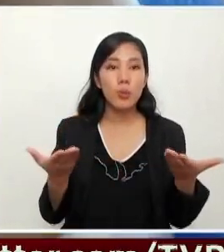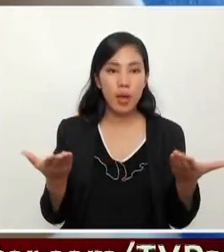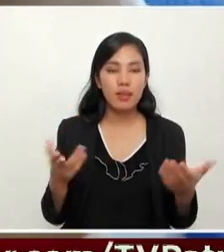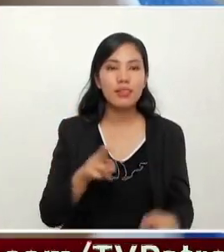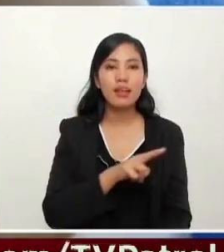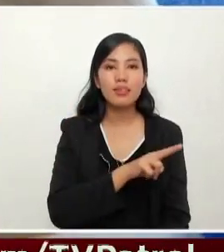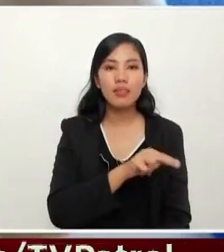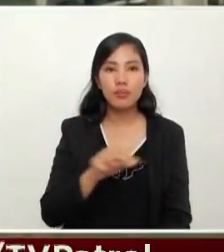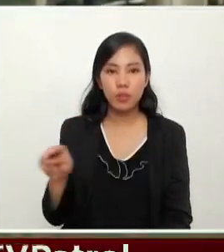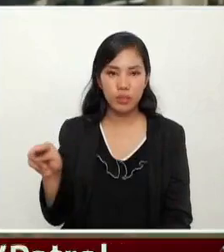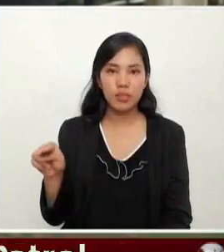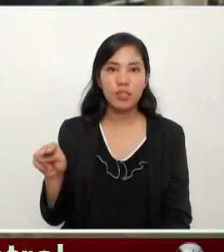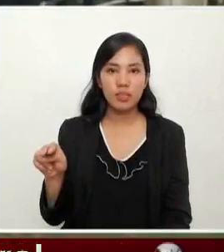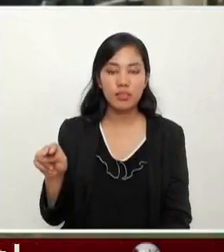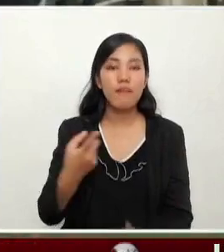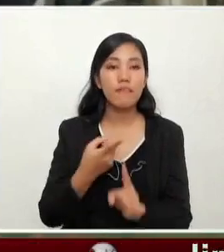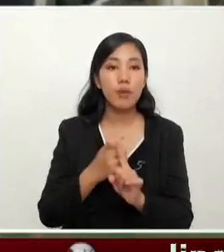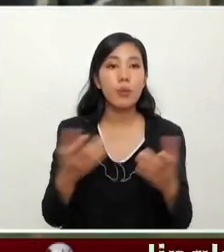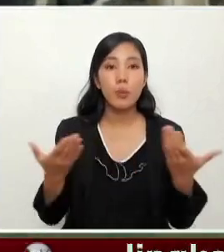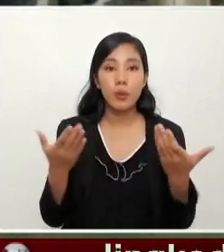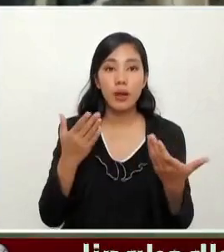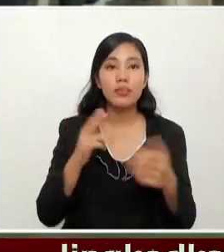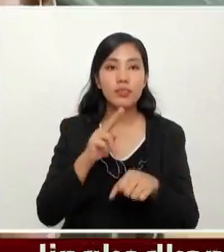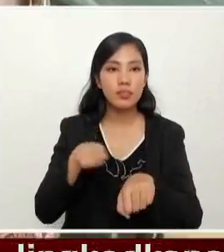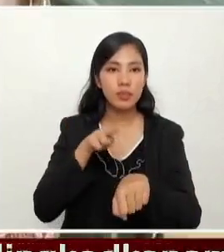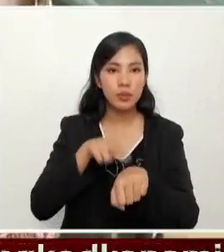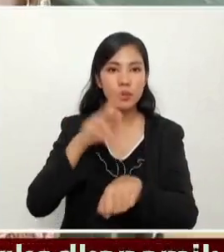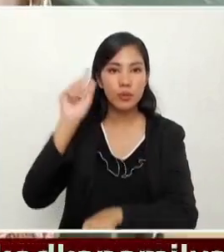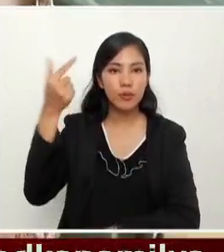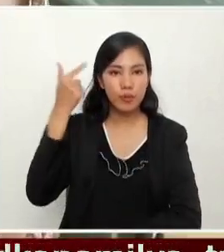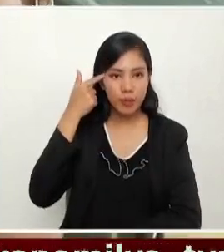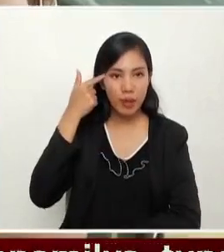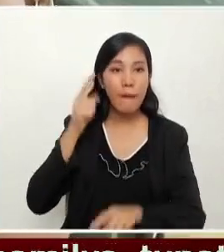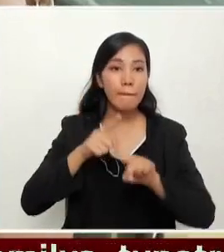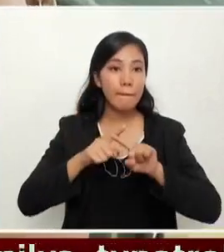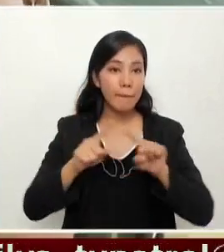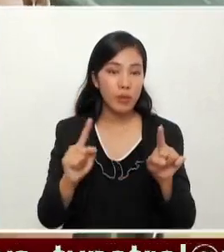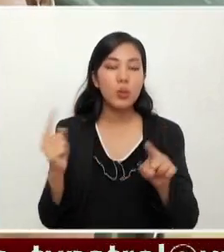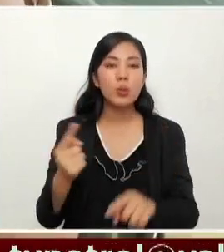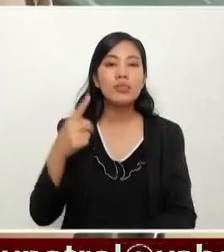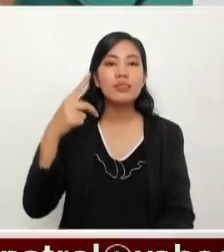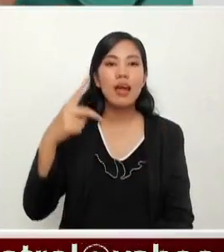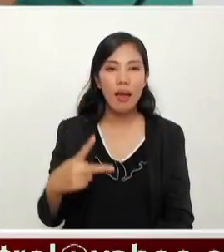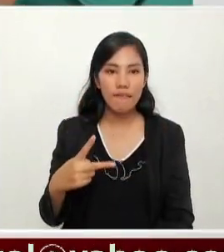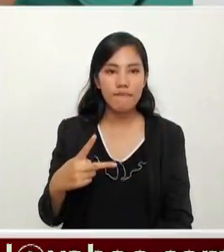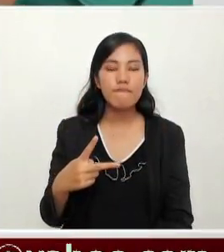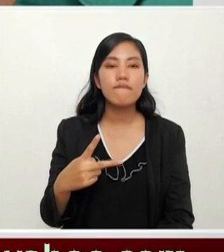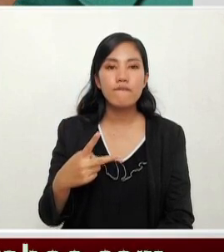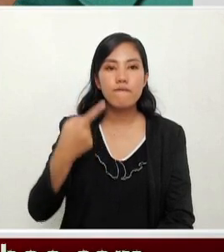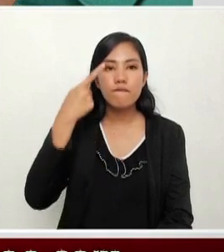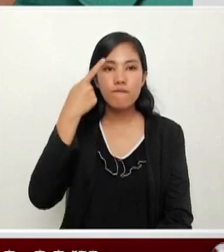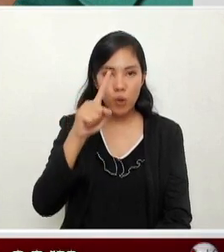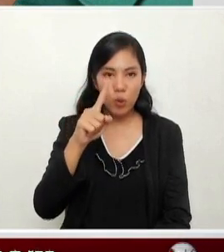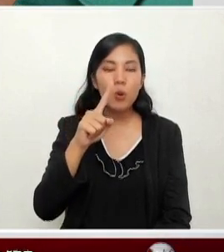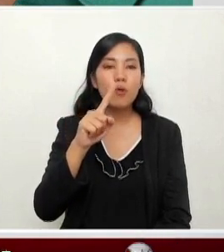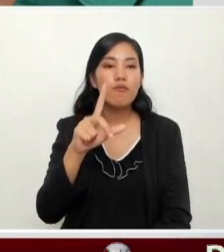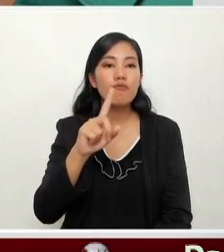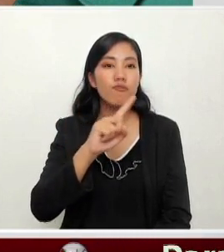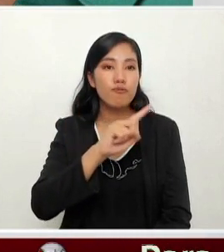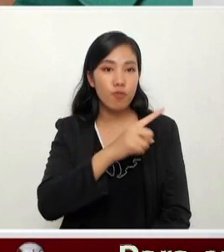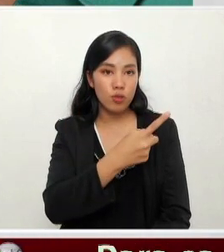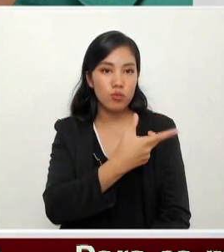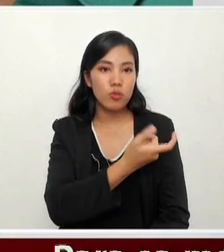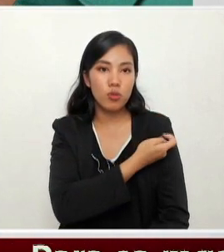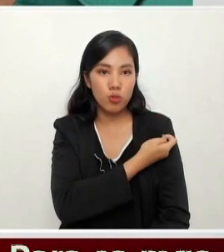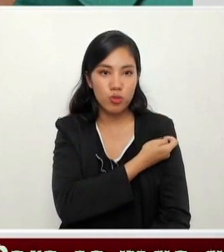lang ang pang first dose. Inuna muna ang pagbabakuna nito sa senior citizens tulad ni Erlinda. Kung sinek natin yung mga